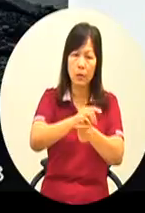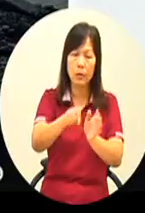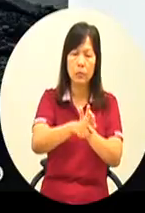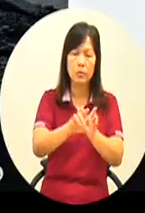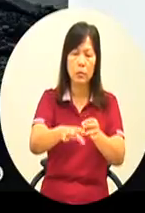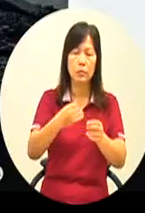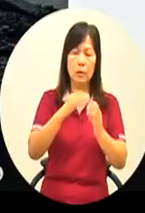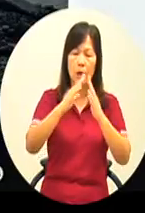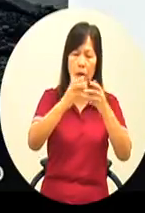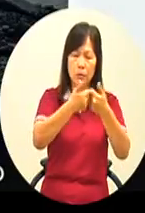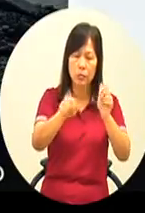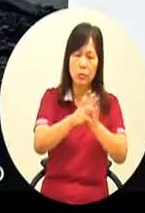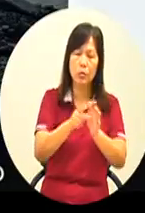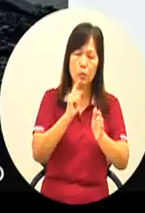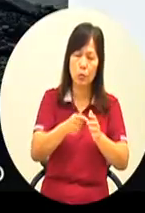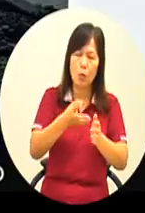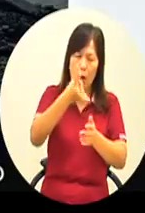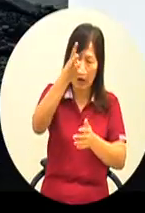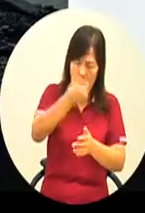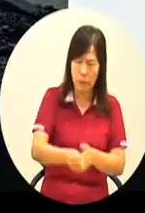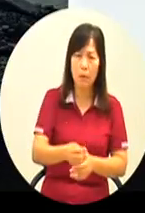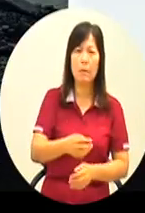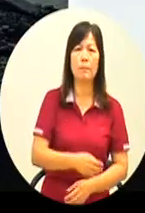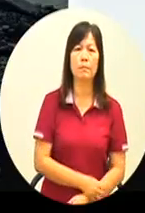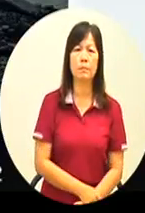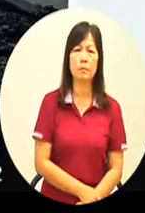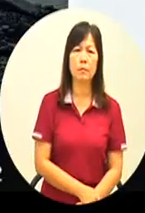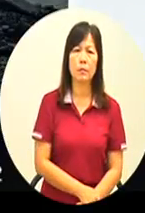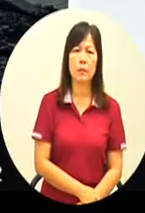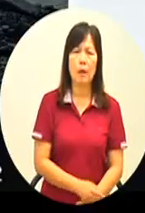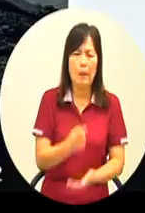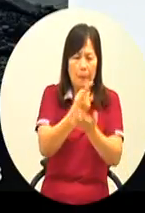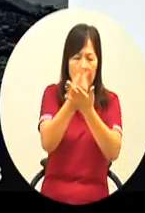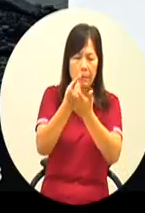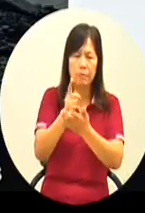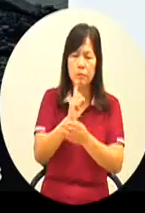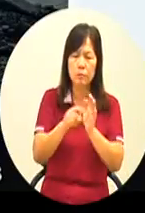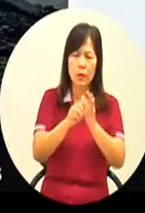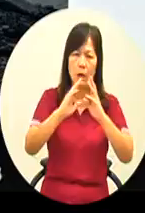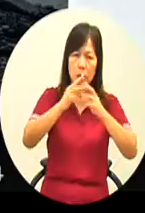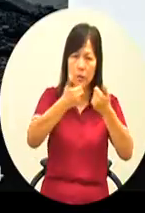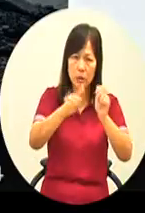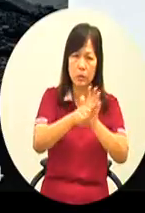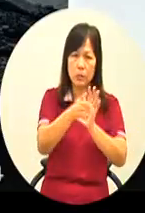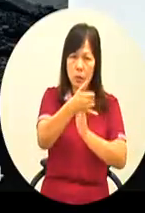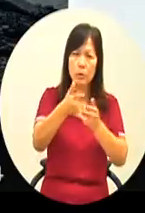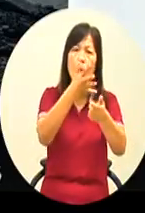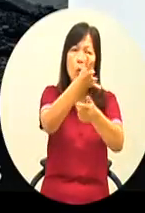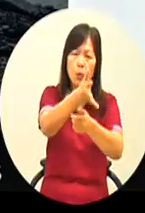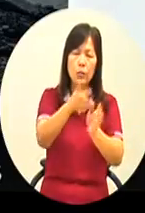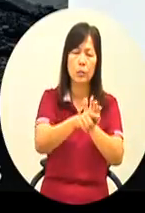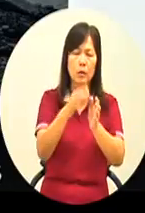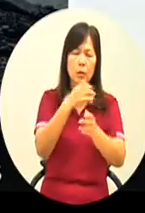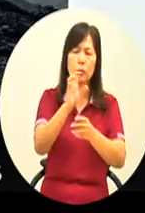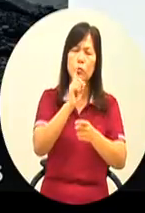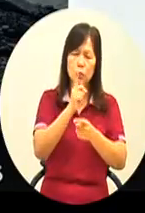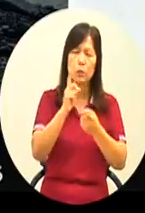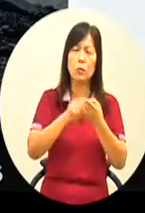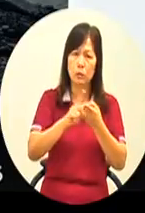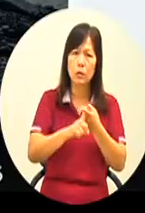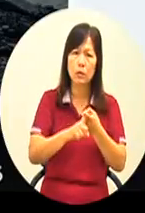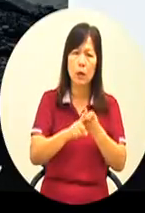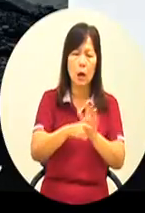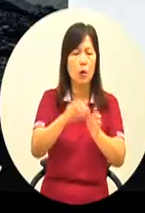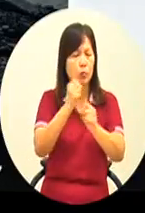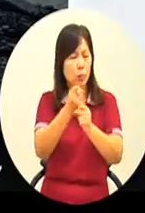议会里面讲了很多次了，我不晓得每次议员在议会质询讲的有道理的，没有